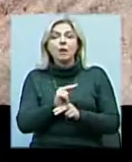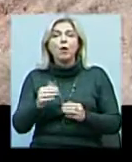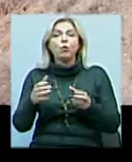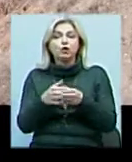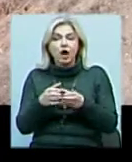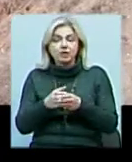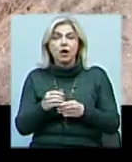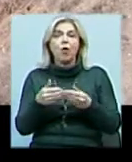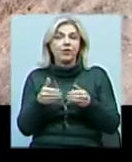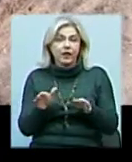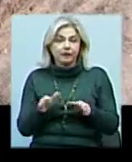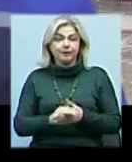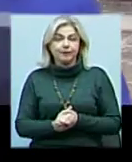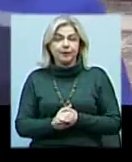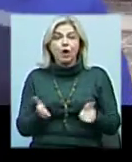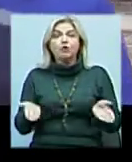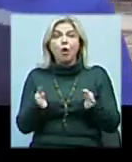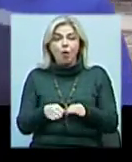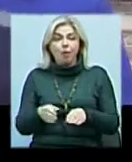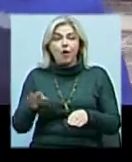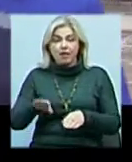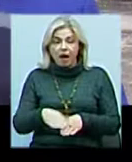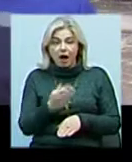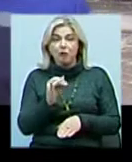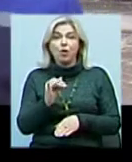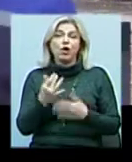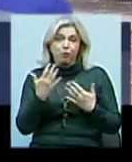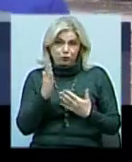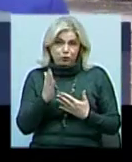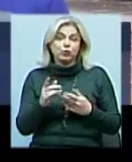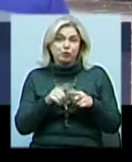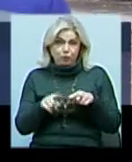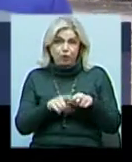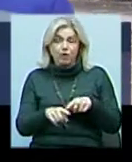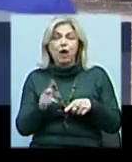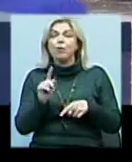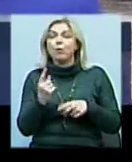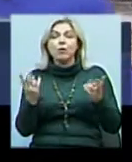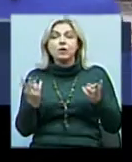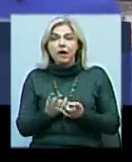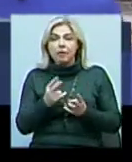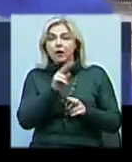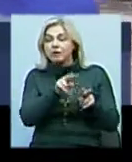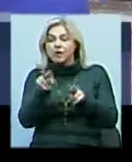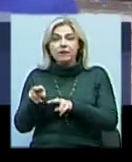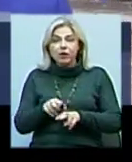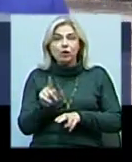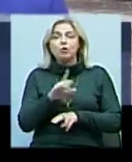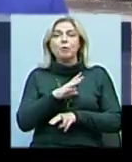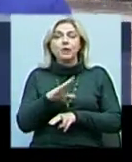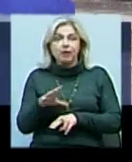тепломережі відкрита. Закопають яму, я думаю, вже завтра. Тому що треба продивитися, щоб не